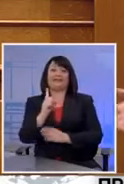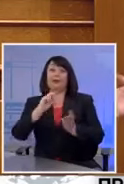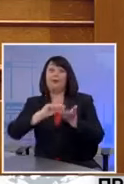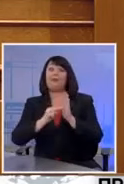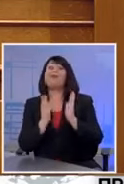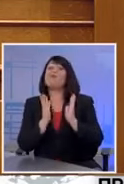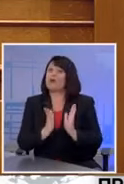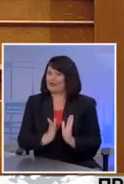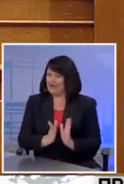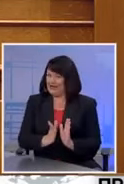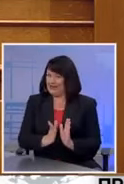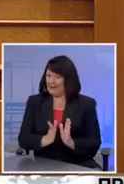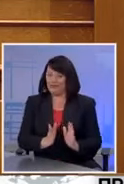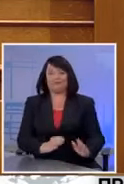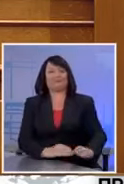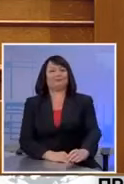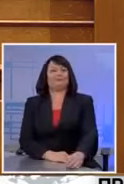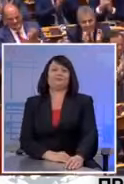λίγο.